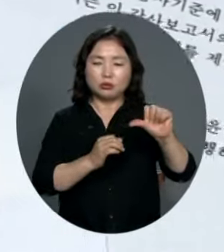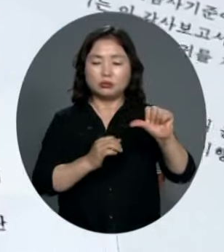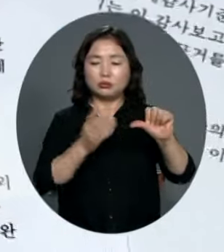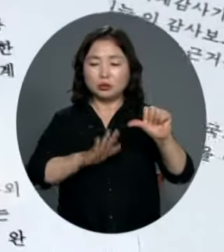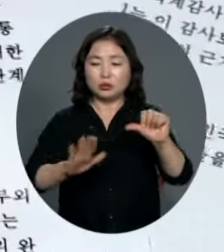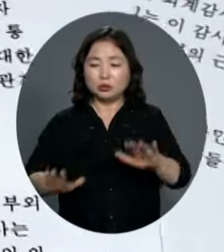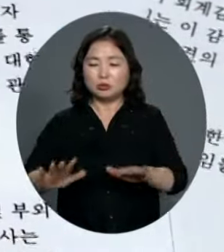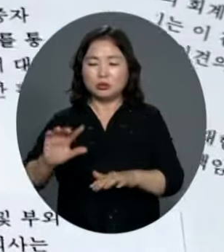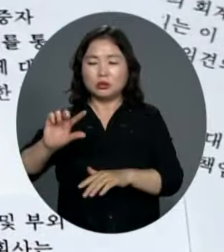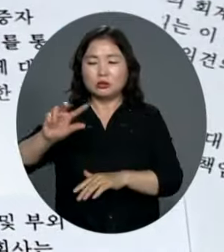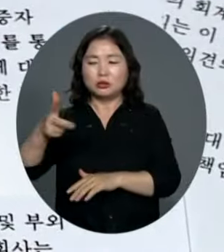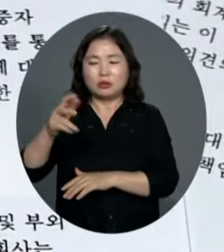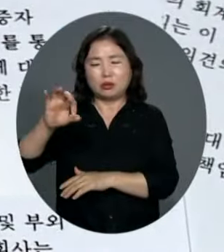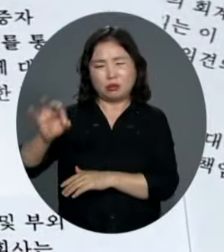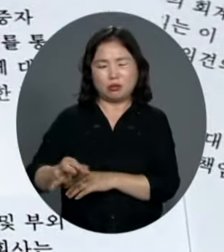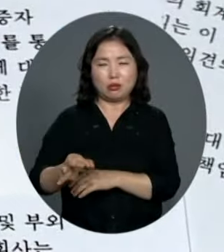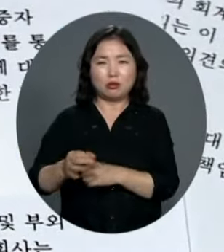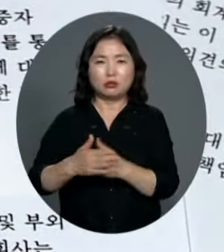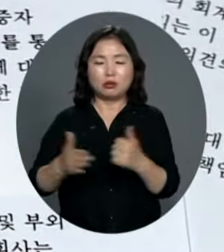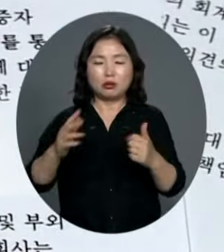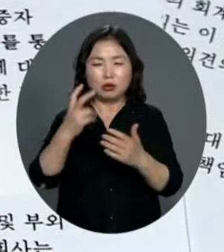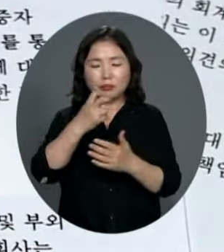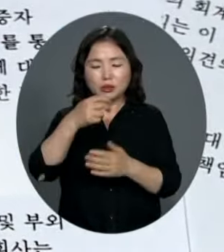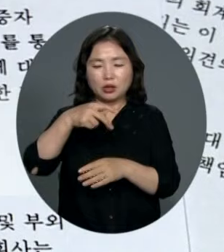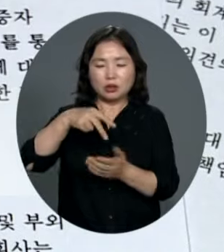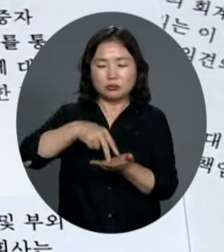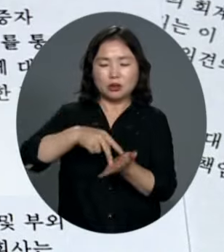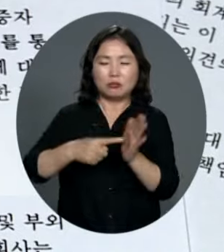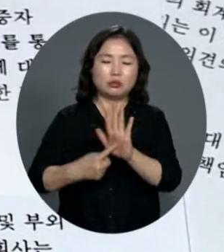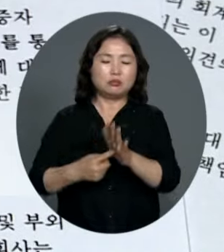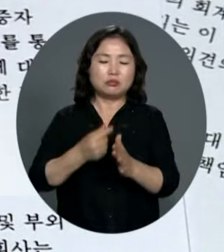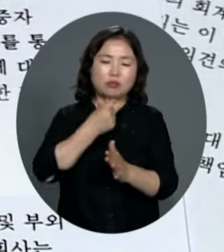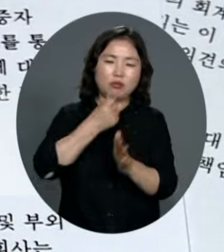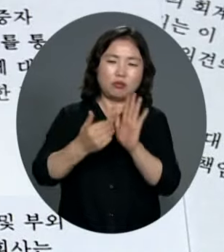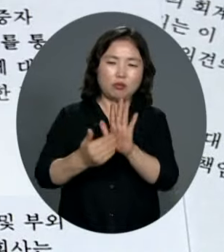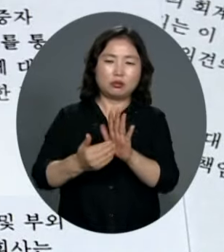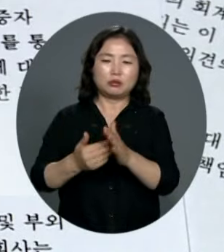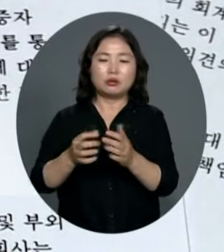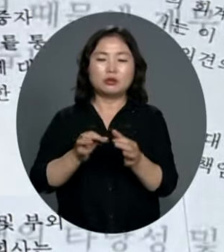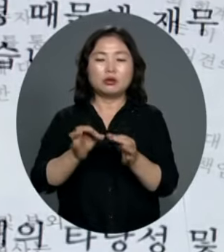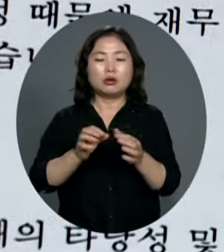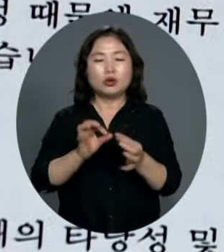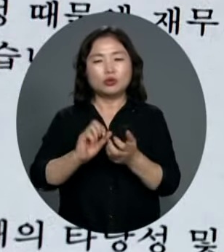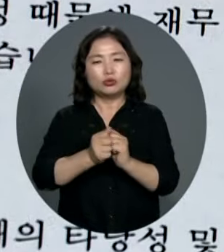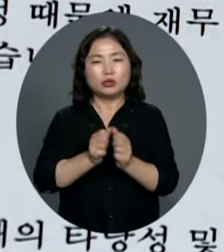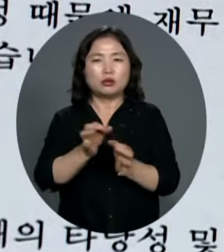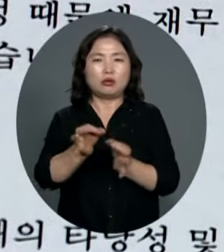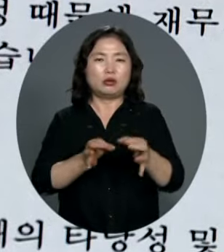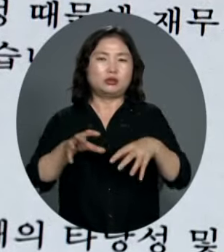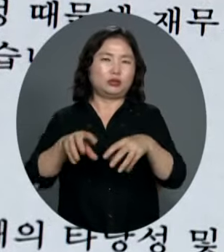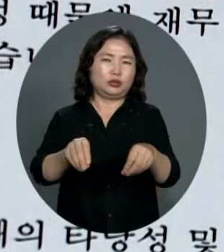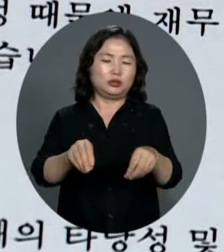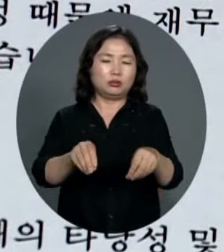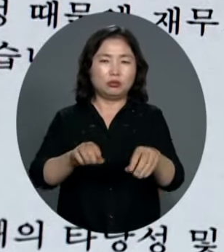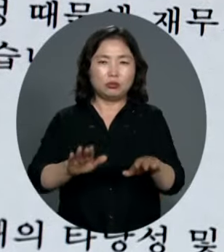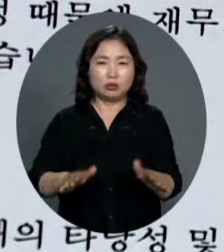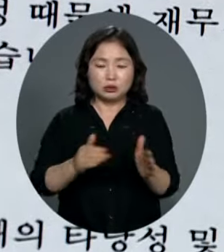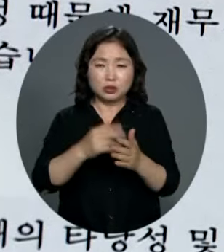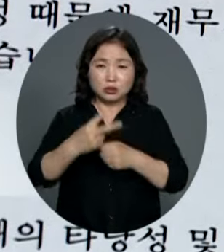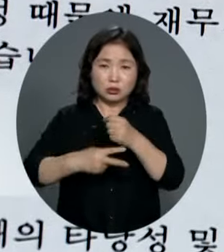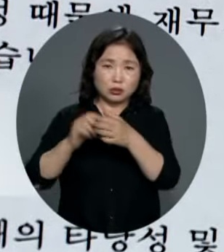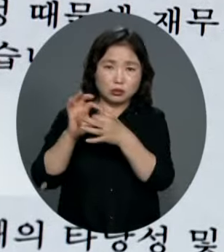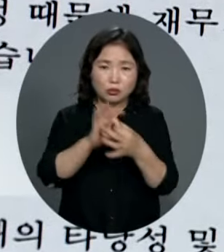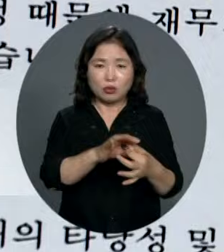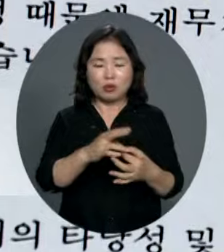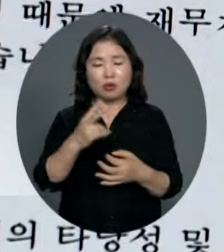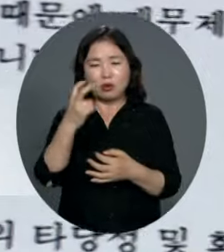700원대까지 떨어지더니 급기야 감사 의견 거절로 주식 거래가 정지됐습니다. 올해까지 2년 연속